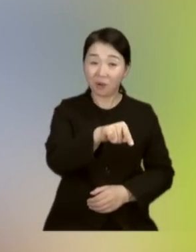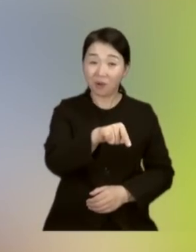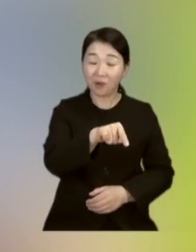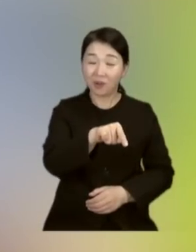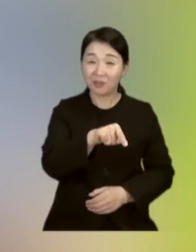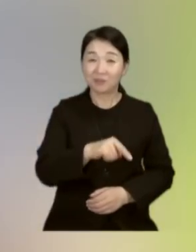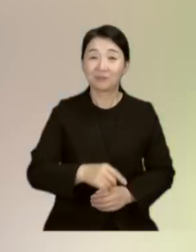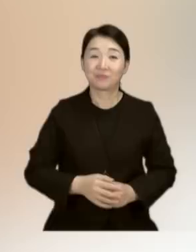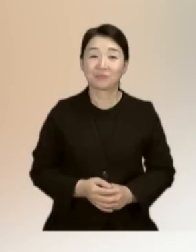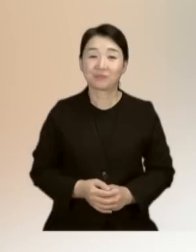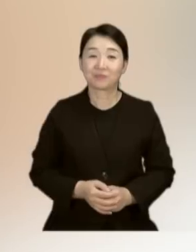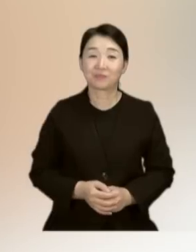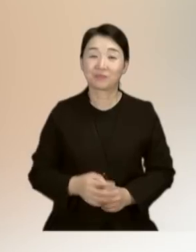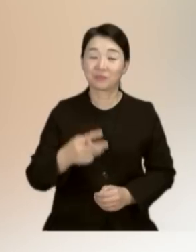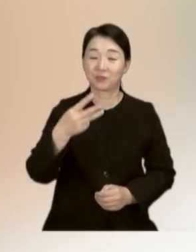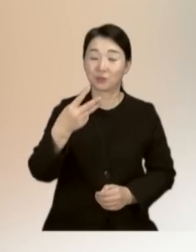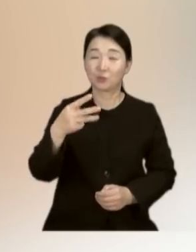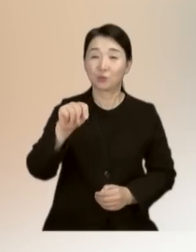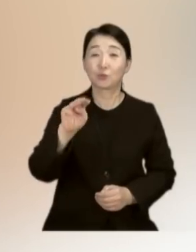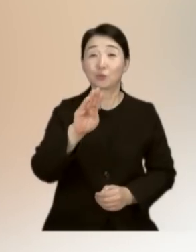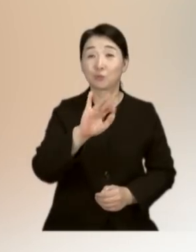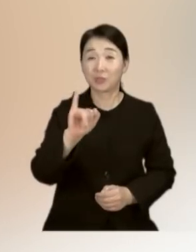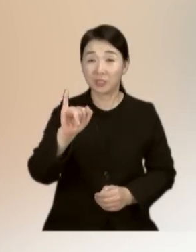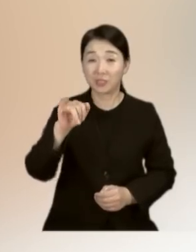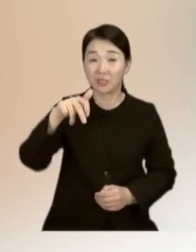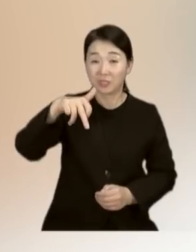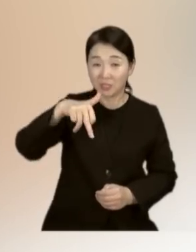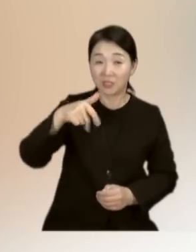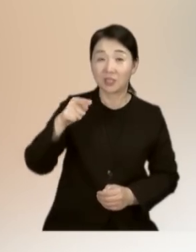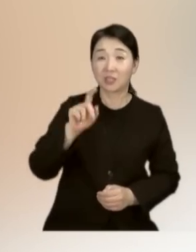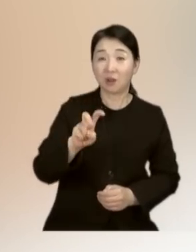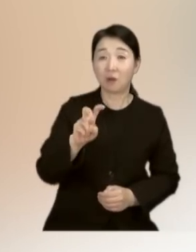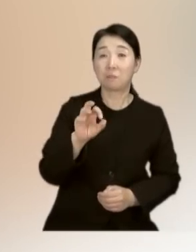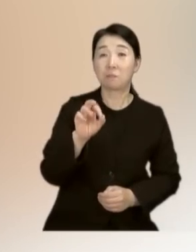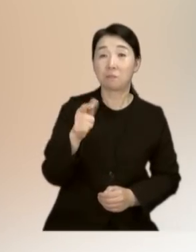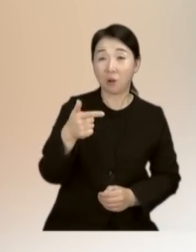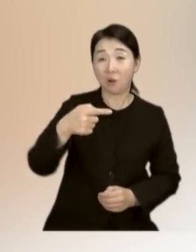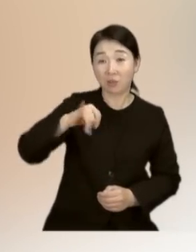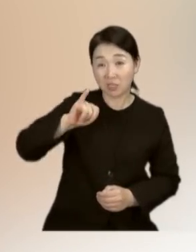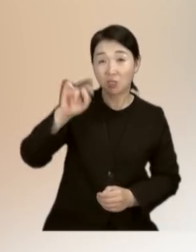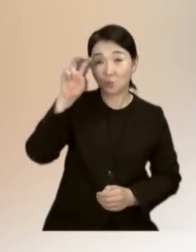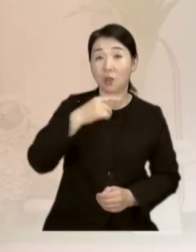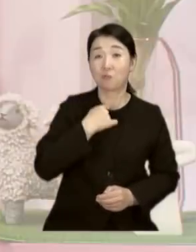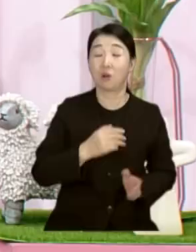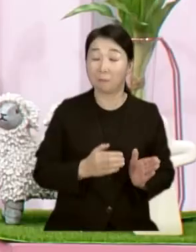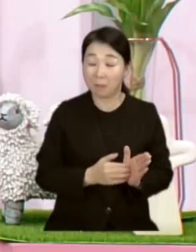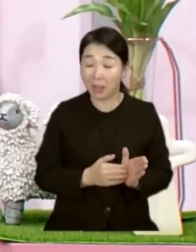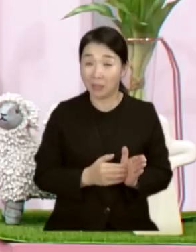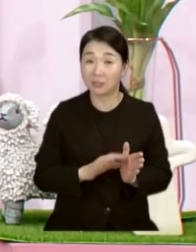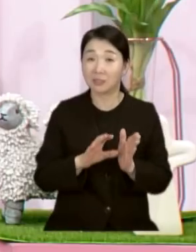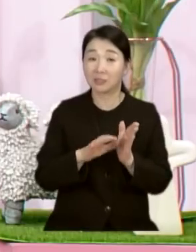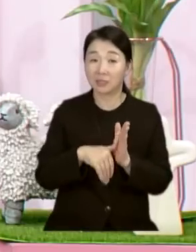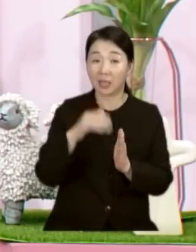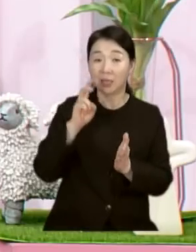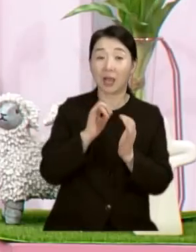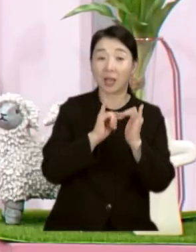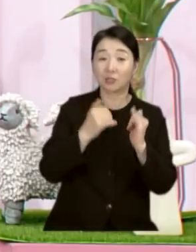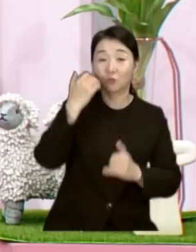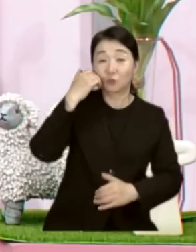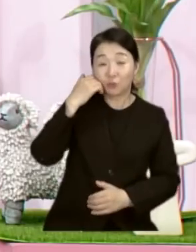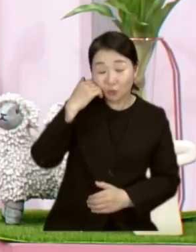Be Common이라는 그 노래를 불렀어요. 근데 그 부분에서 그 엠마라는 가수가